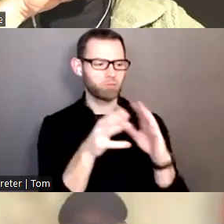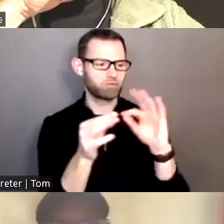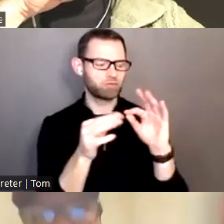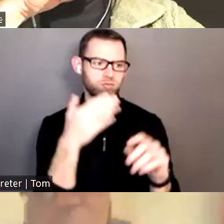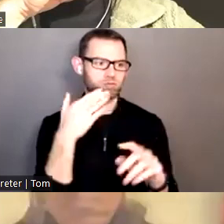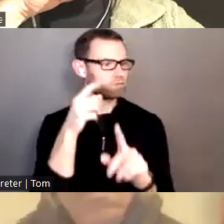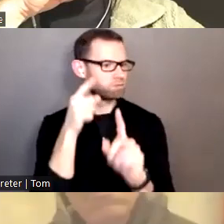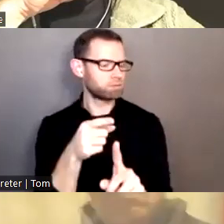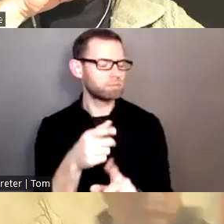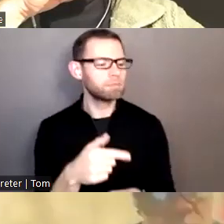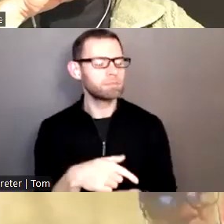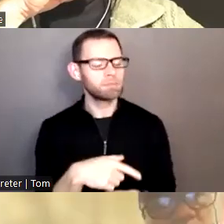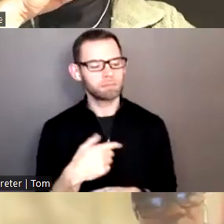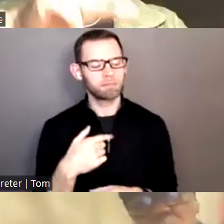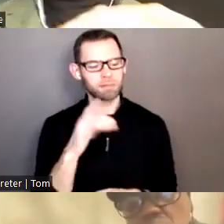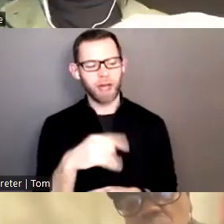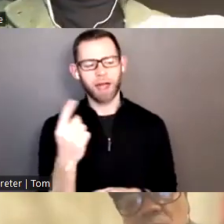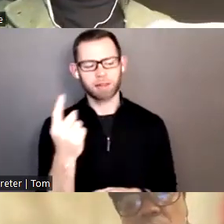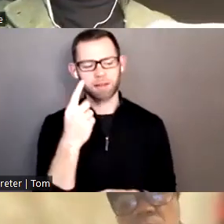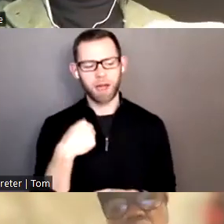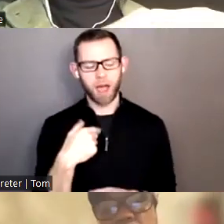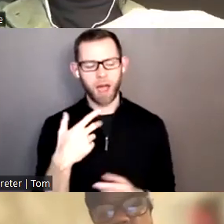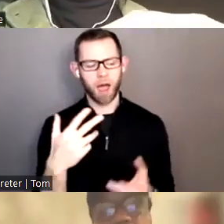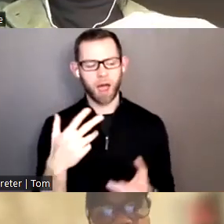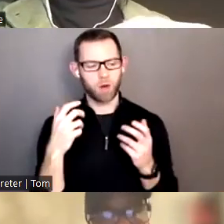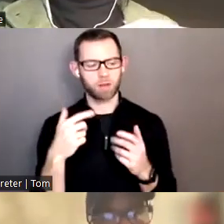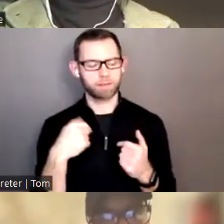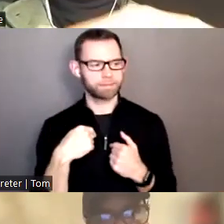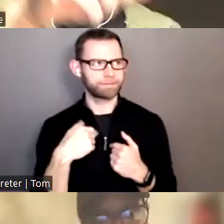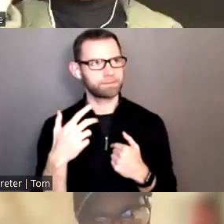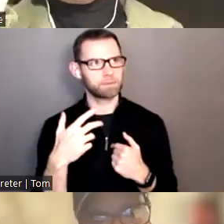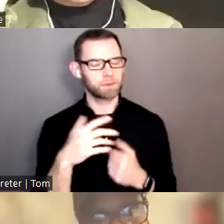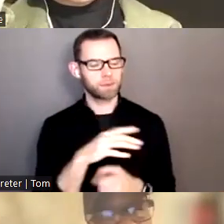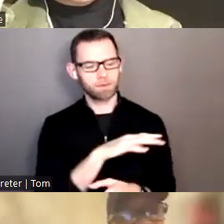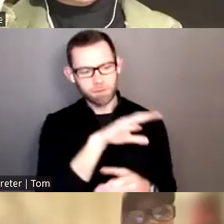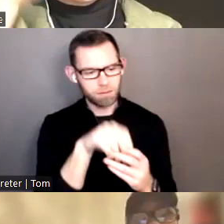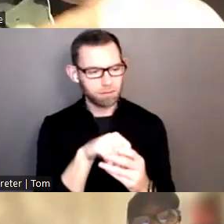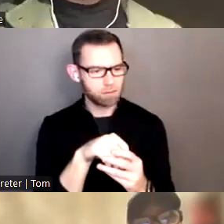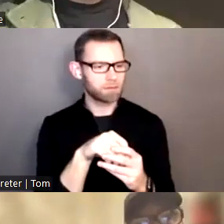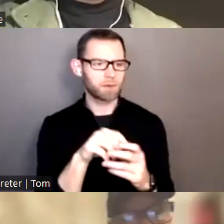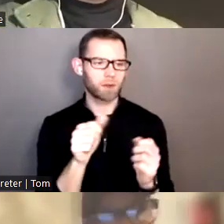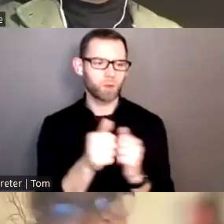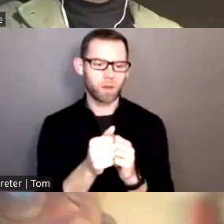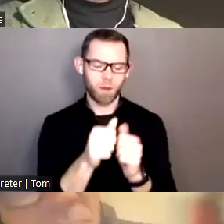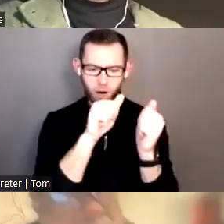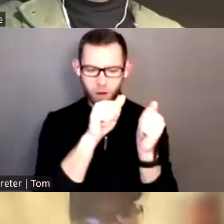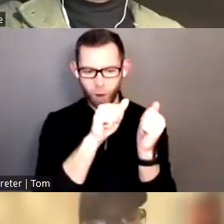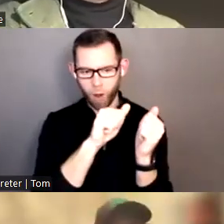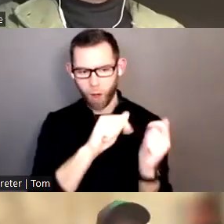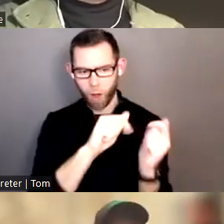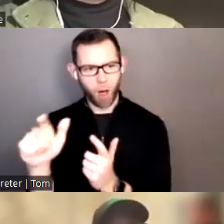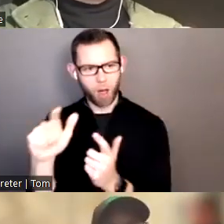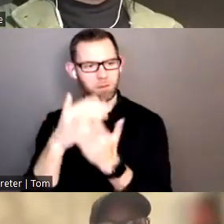I am wanting to incorporate Une bagage que moi je voulais incorporer aussi all aspects, all chapters of the strategy as we go forward. et